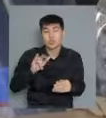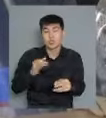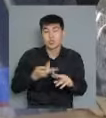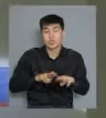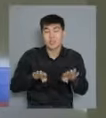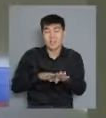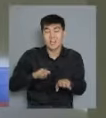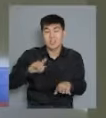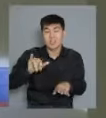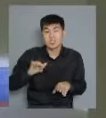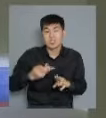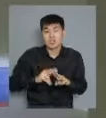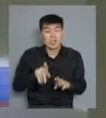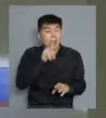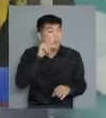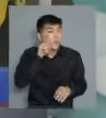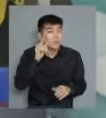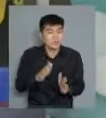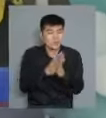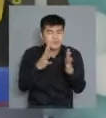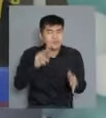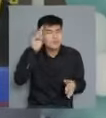Кулаганжер» и «Жайык Жыры», молодое поколение более